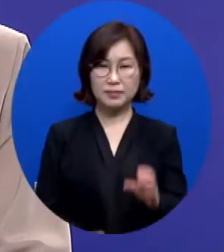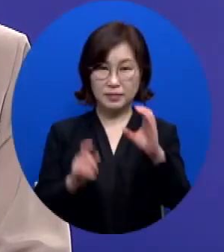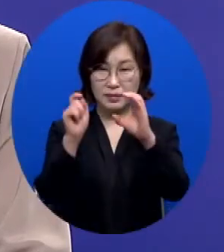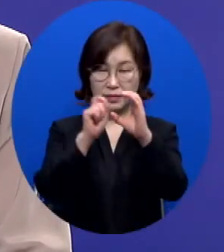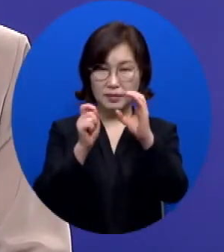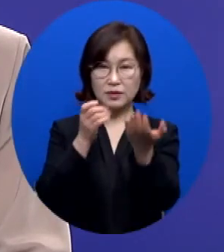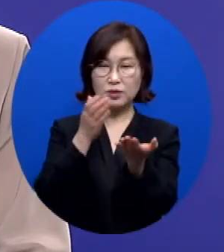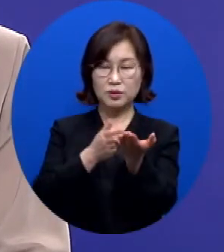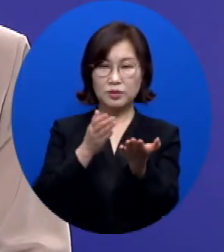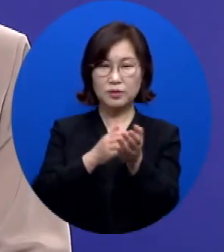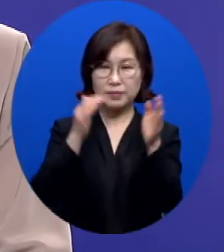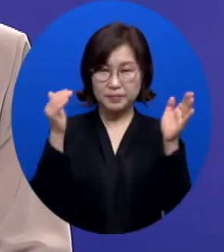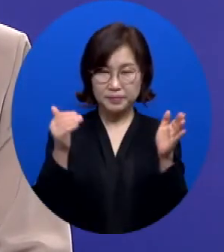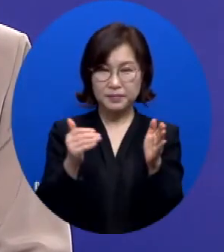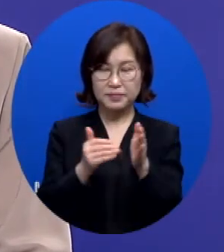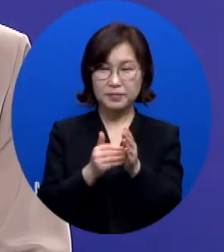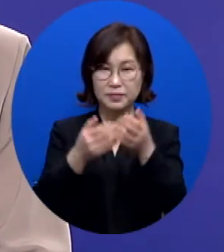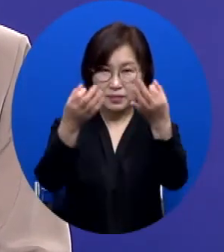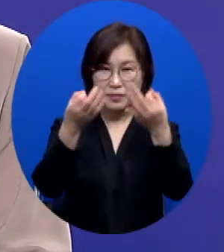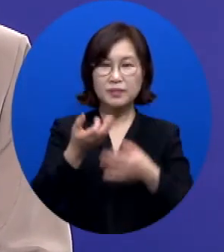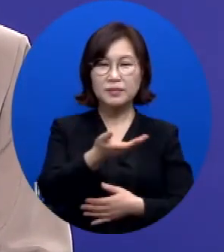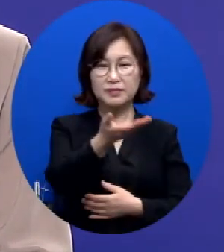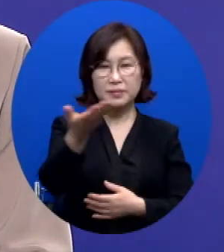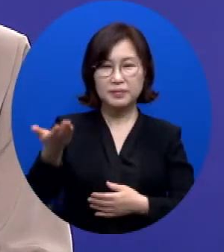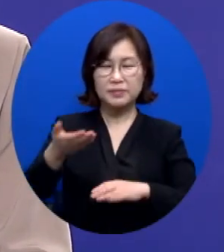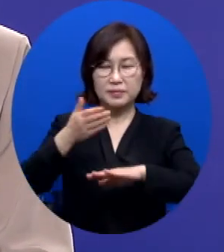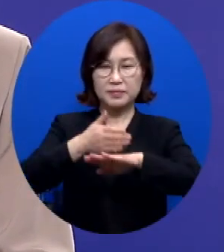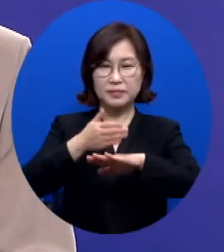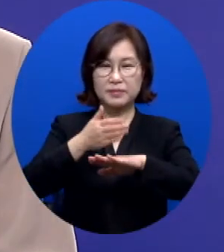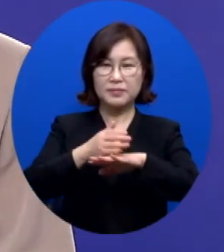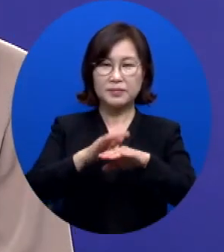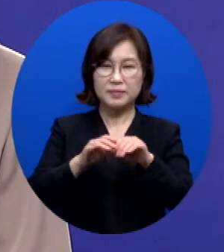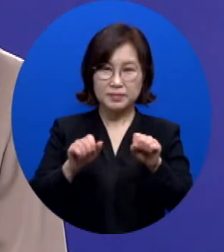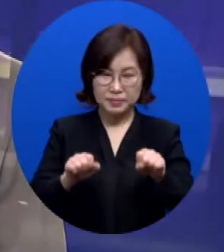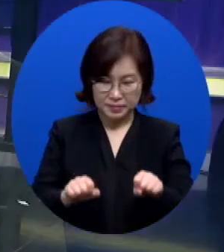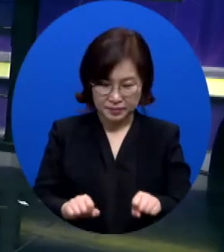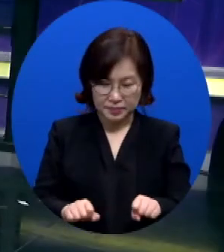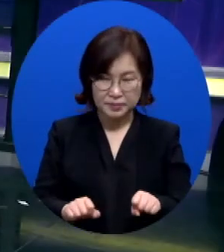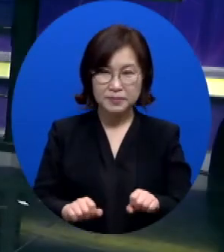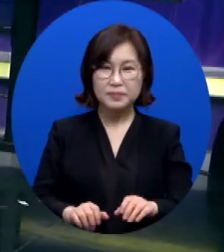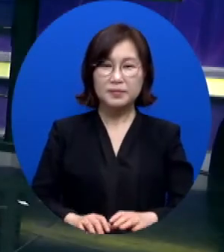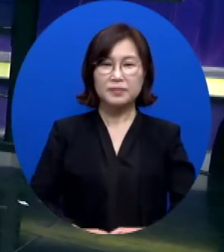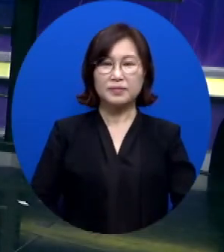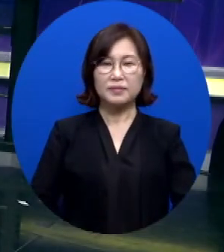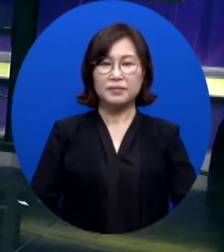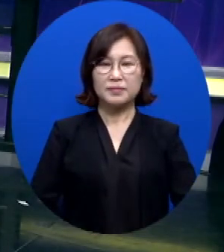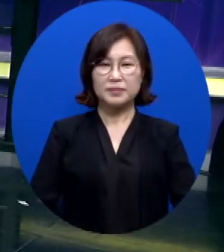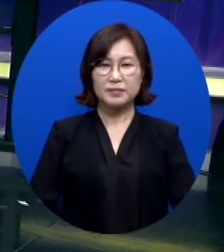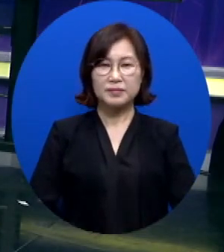CTS 뉴스 오늘 순서 여기까지입니다. 시청해주신 여러분 고맙습니다.